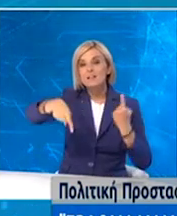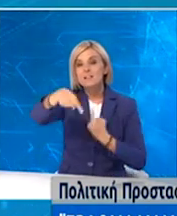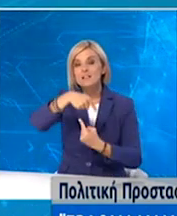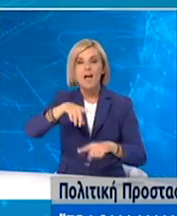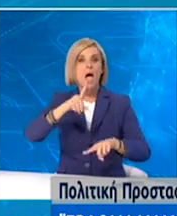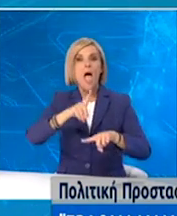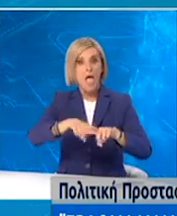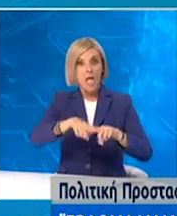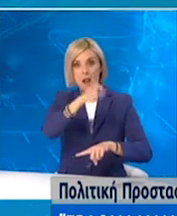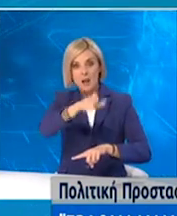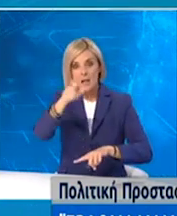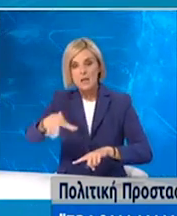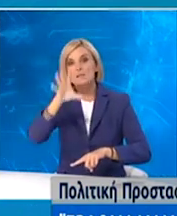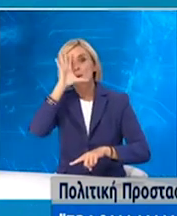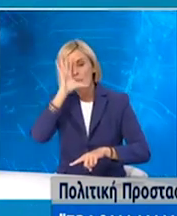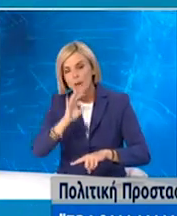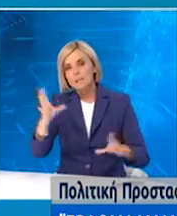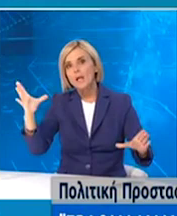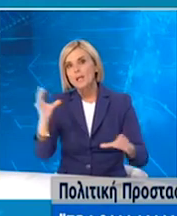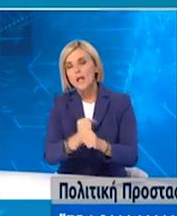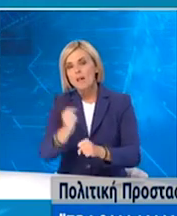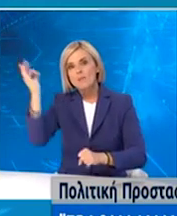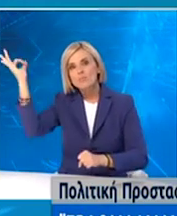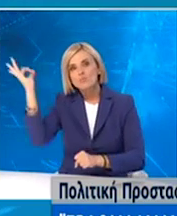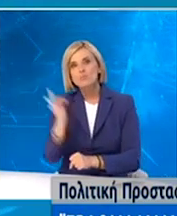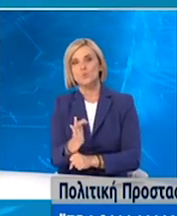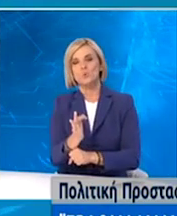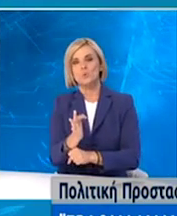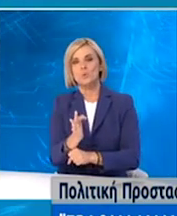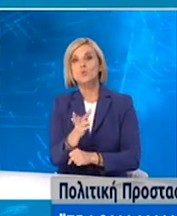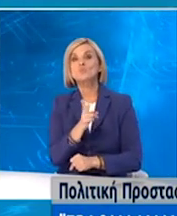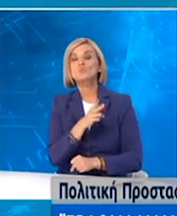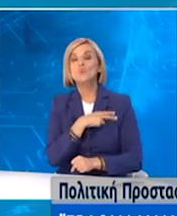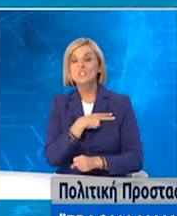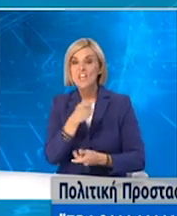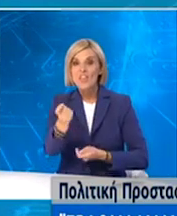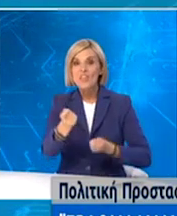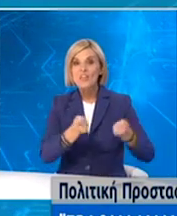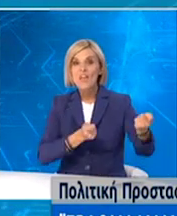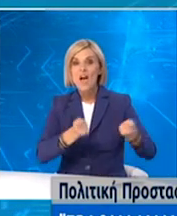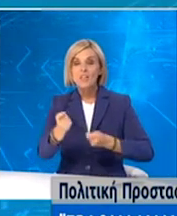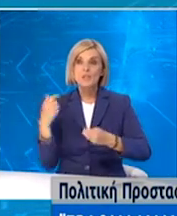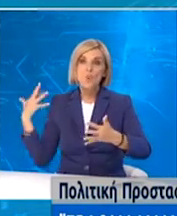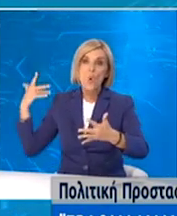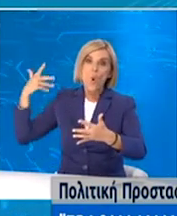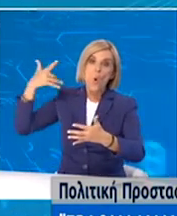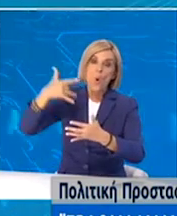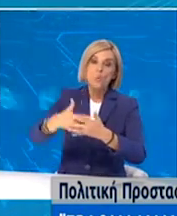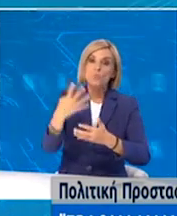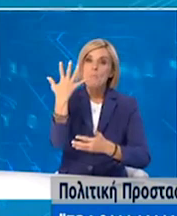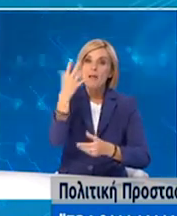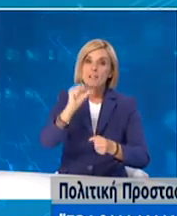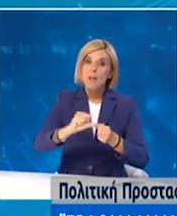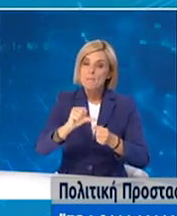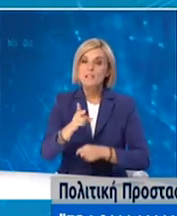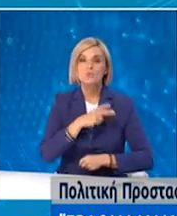κάνει κάτι εξαιρετικό, μοναδικό, από τον τρόπο που διαχειρίστηκε όλους αυτούς τους μήνες την κατάσταση. Αυτό που